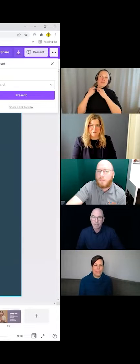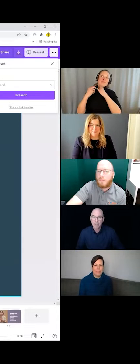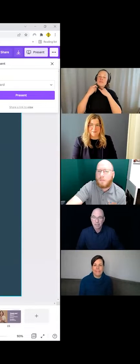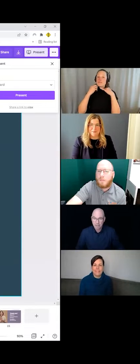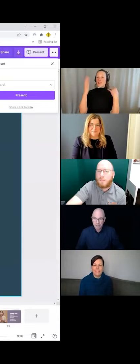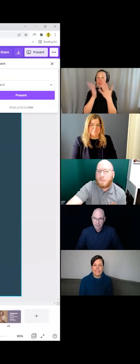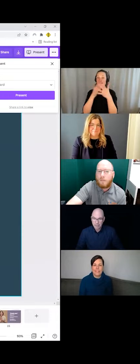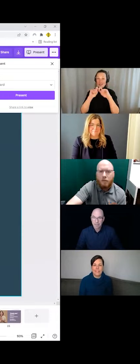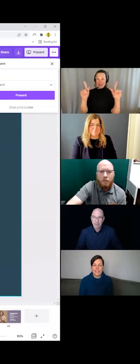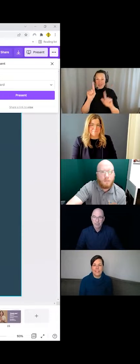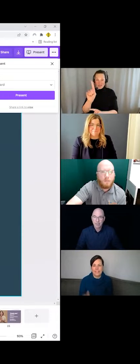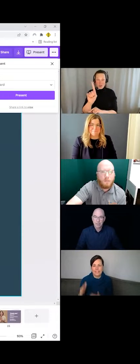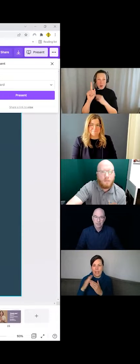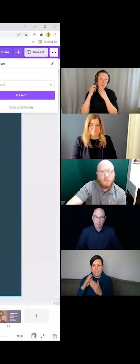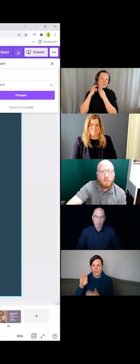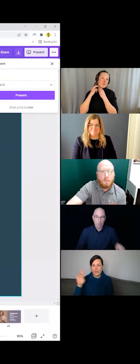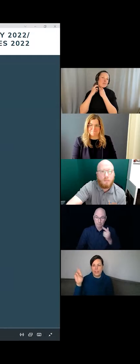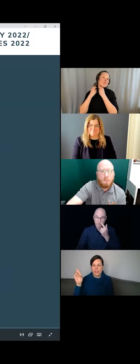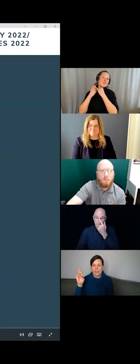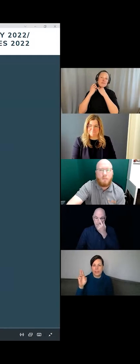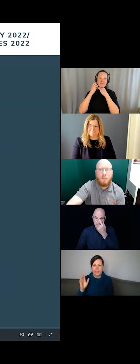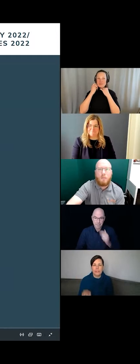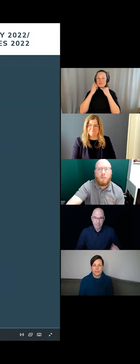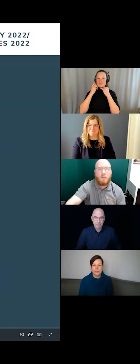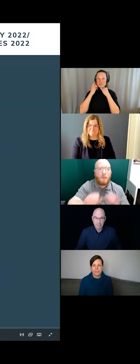I'll just share my screen with you. Bon, je vais partager mon écran. Donnez-moi un instant.